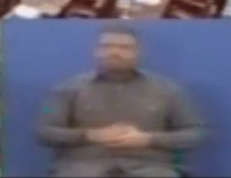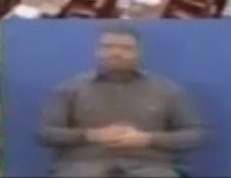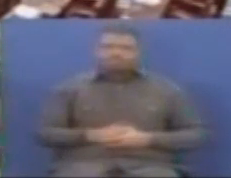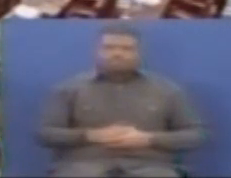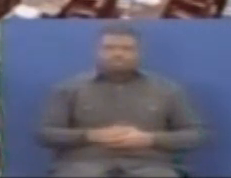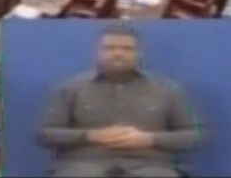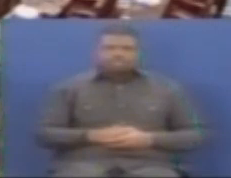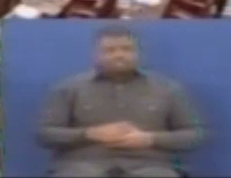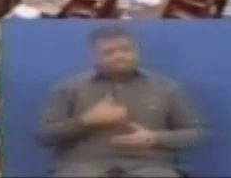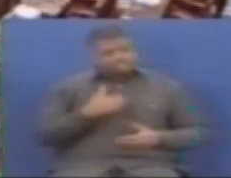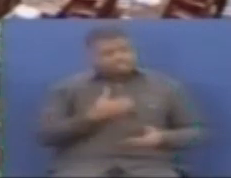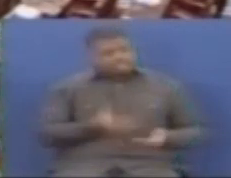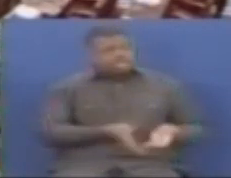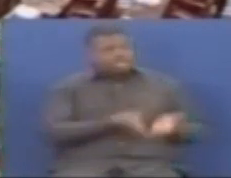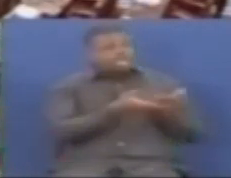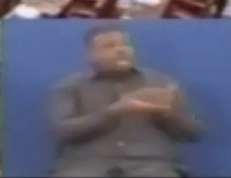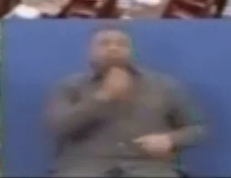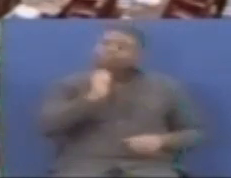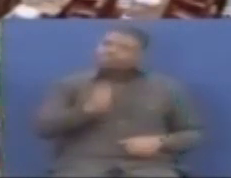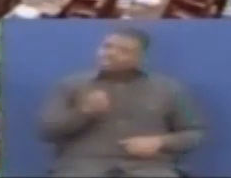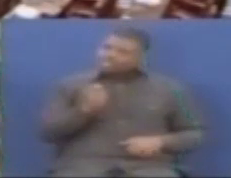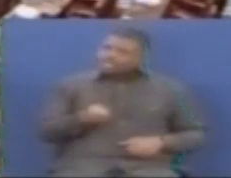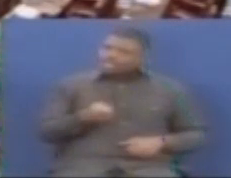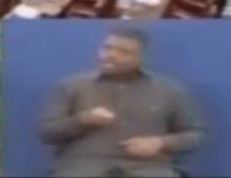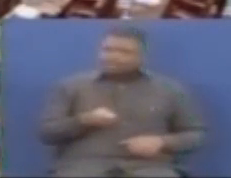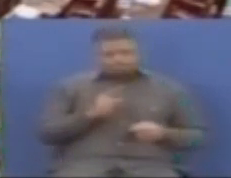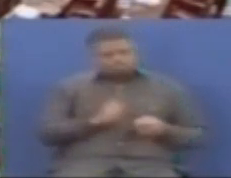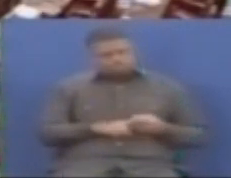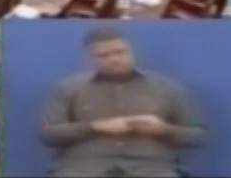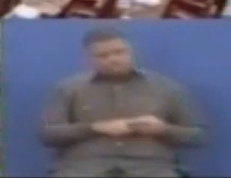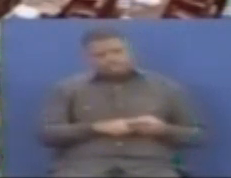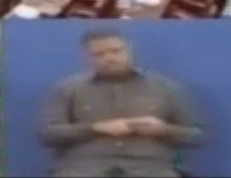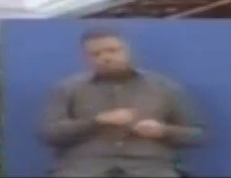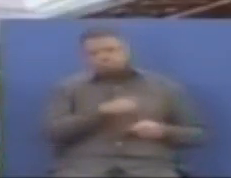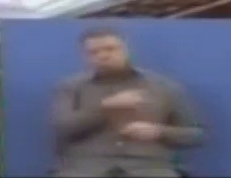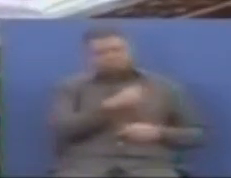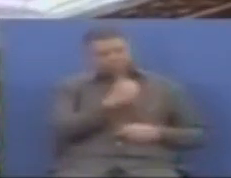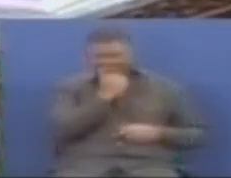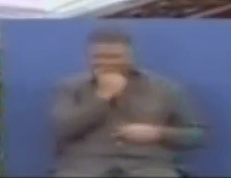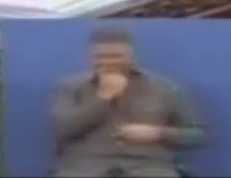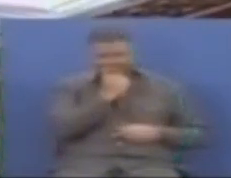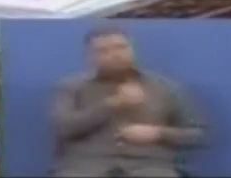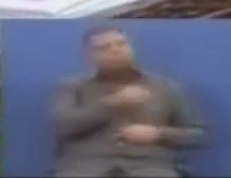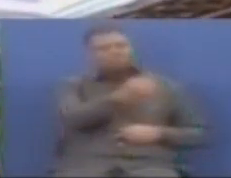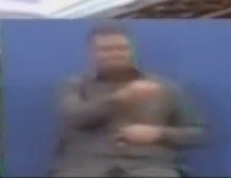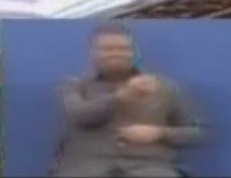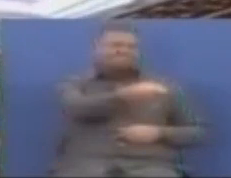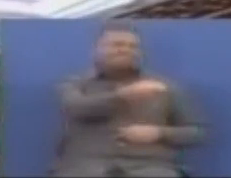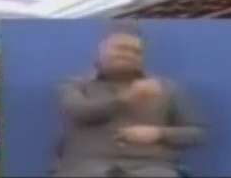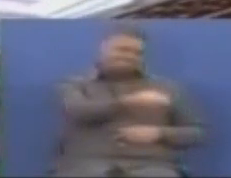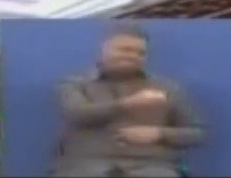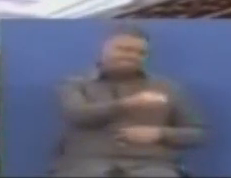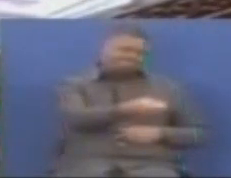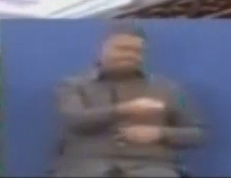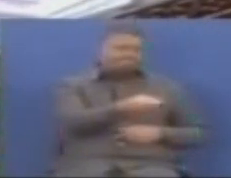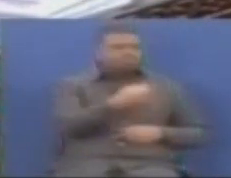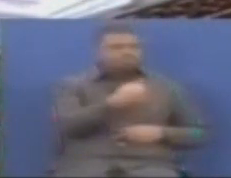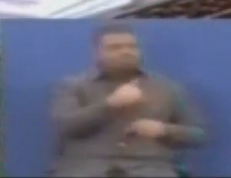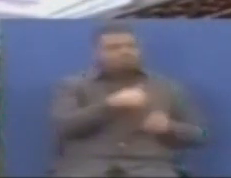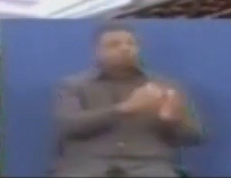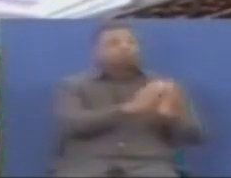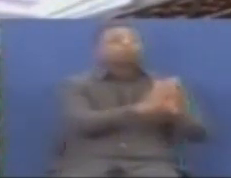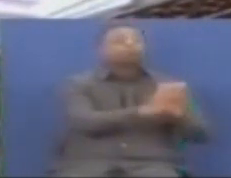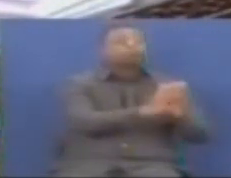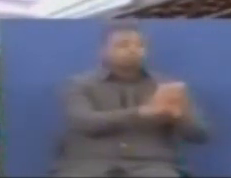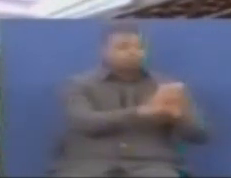Mheshimiwa Waziri wa Nishati, majibu. Mheshimiwa Naibu Spika, napenda nimpongeze sana Mheshimiwa Mambaraso katika swali lake la nyongeza. Kwanza ningependa sana nimshukuru katika mambo